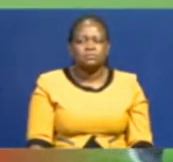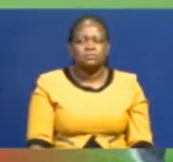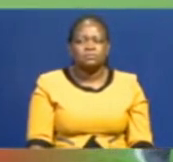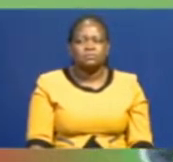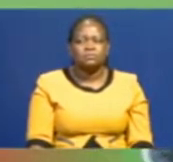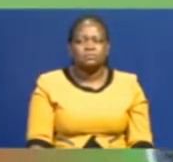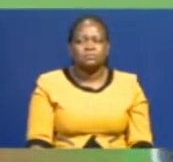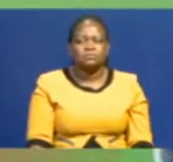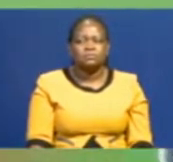mas